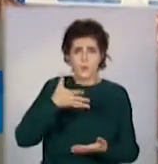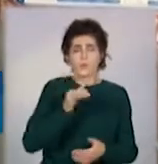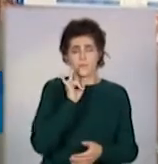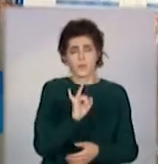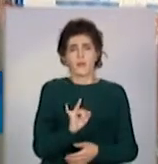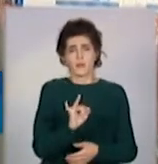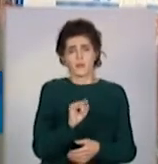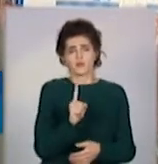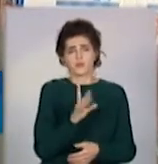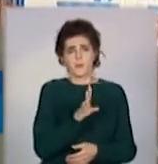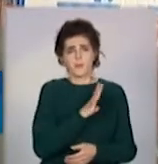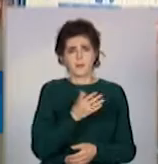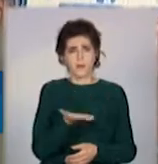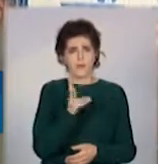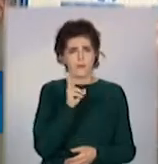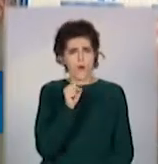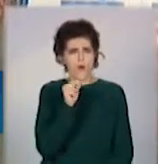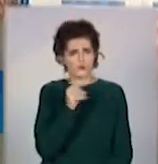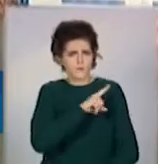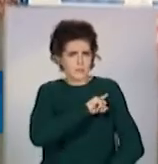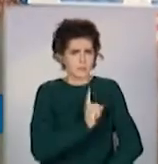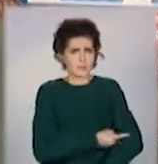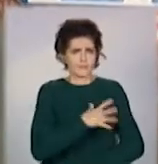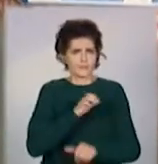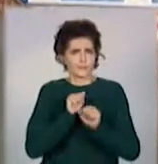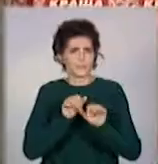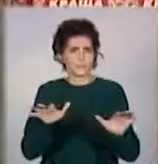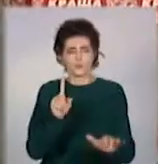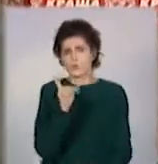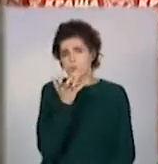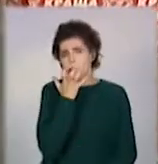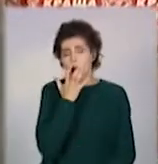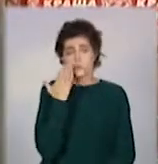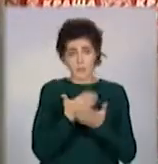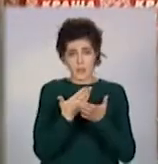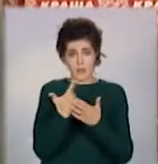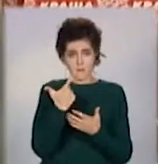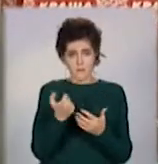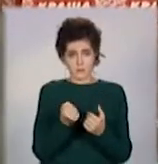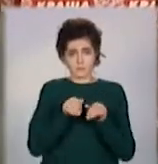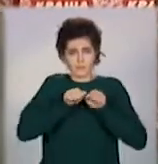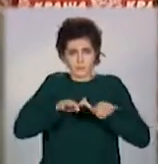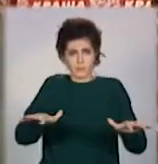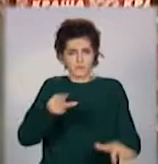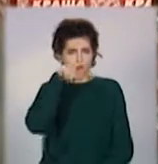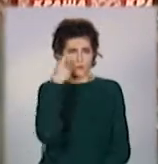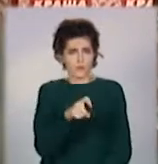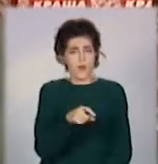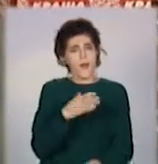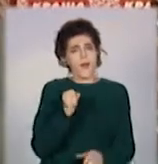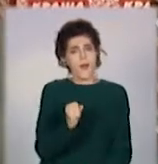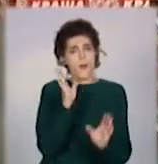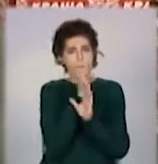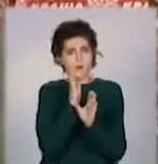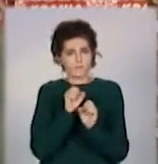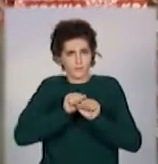відносительно... мощность, чтобы была нормальная, ну, то есть, чтобы было тепло. Если отапливать газом, просто жарко. А обогреватель –